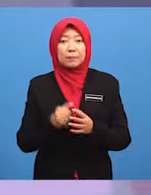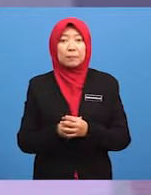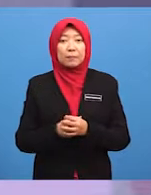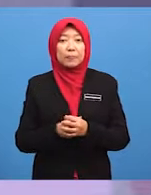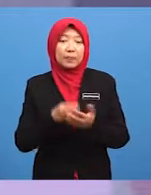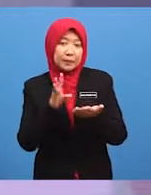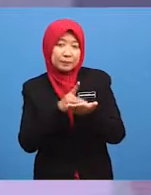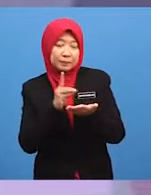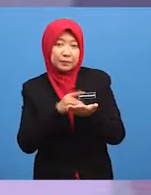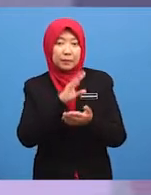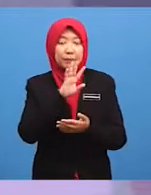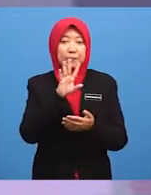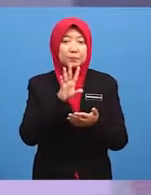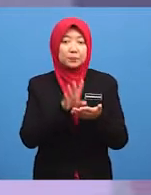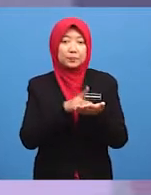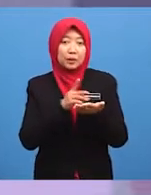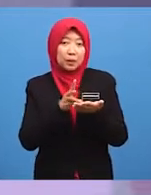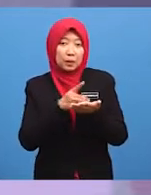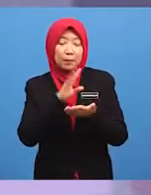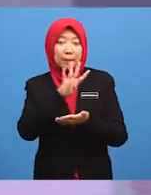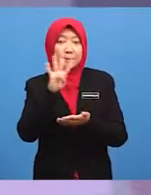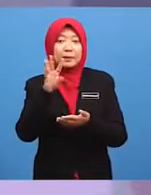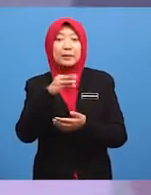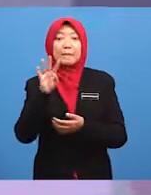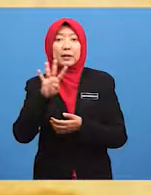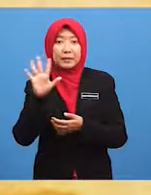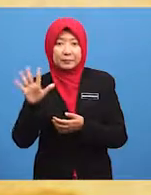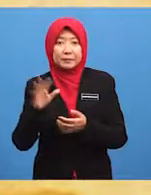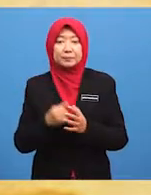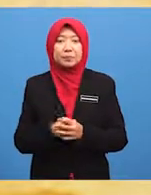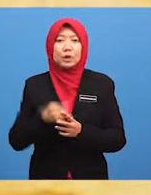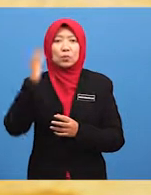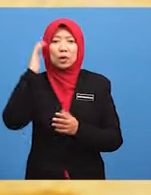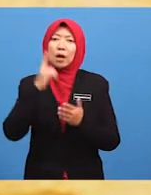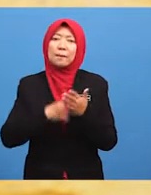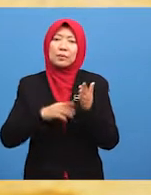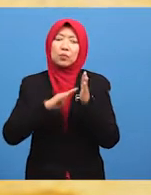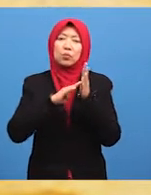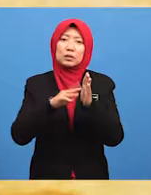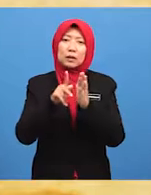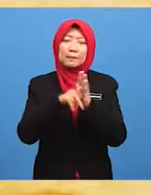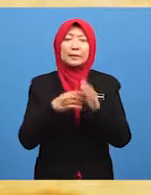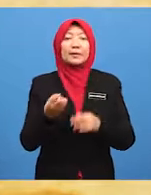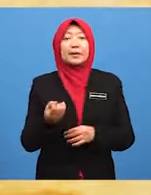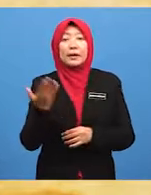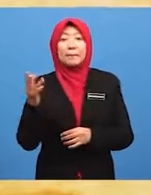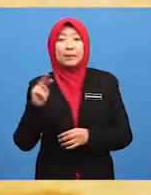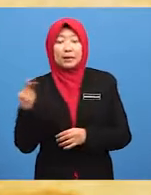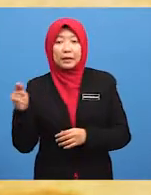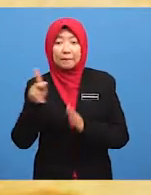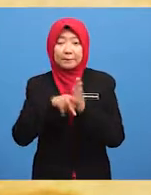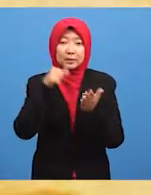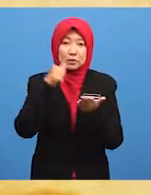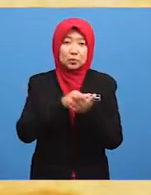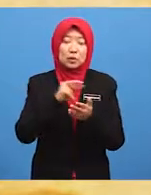44 dan 45. Tahukah murid-murid apakah bukti perkembangan